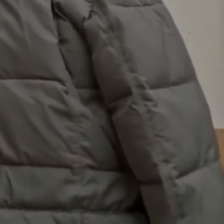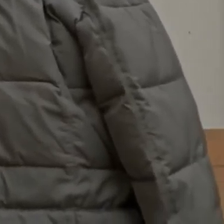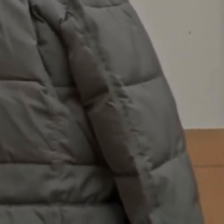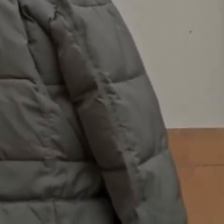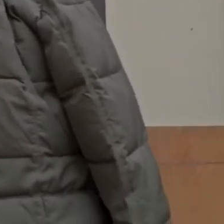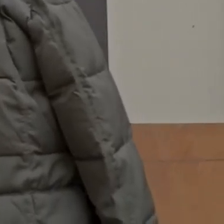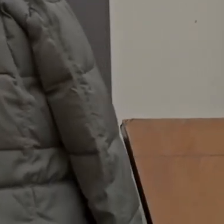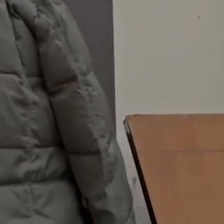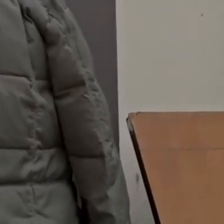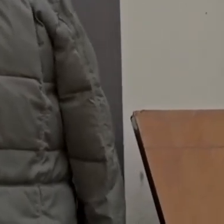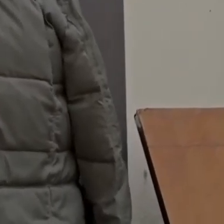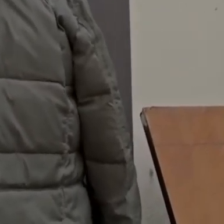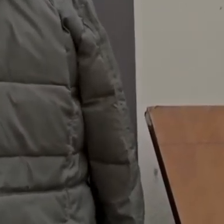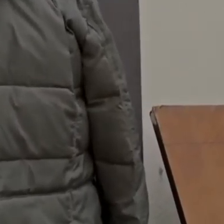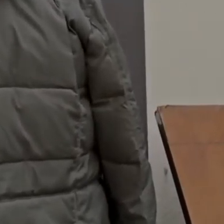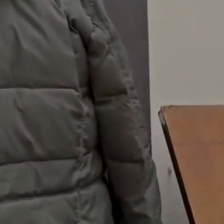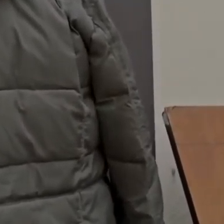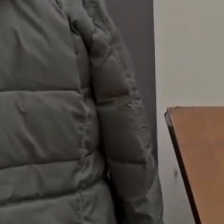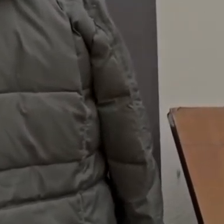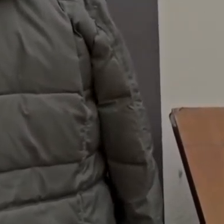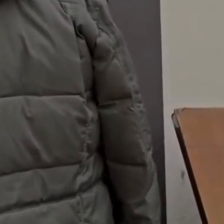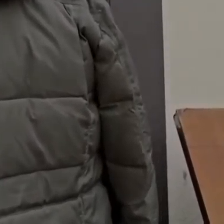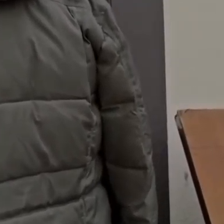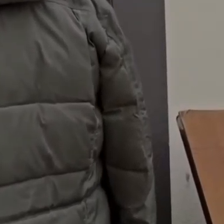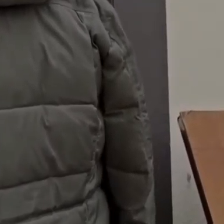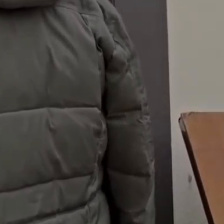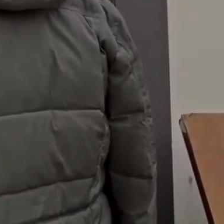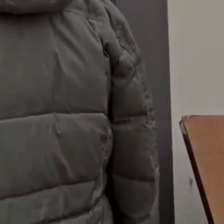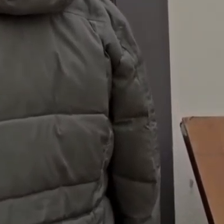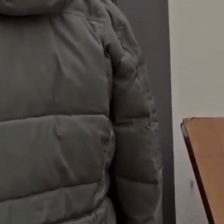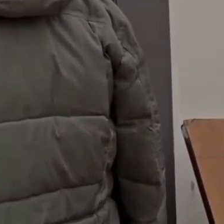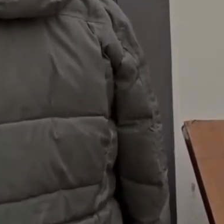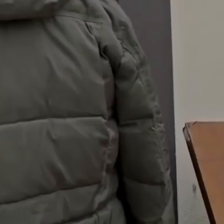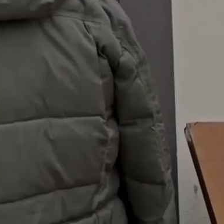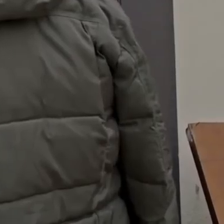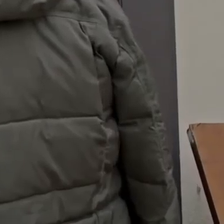Hareketleri çok yavaş, cebinden çıkardığı anahtarı kapı kilidine soktu.